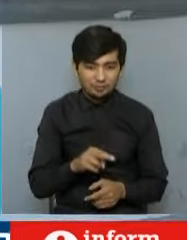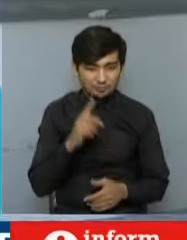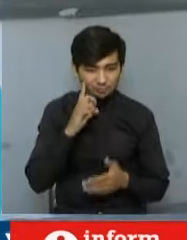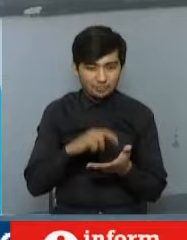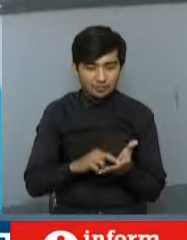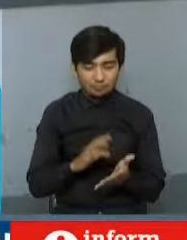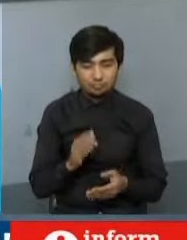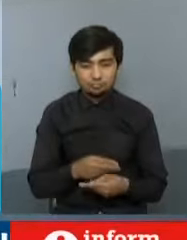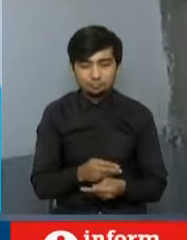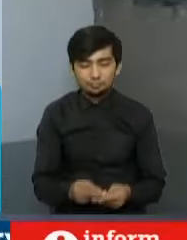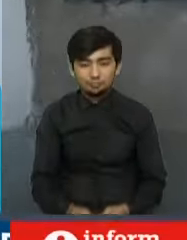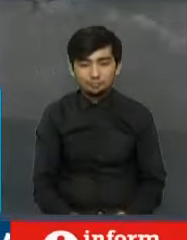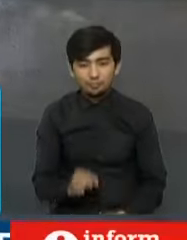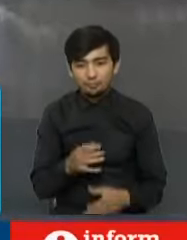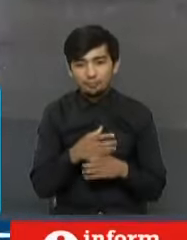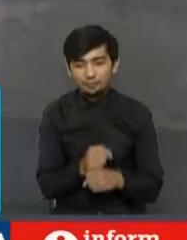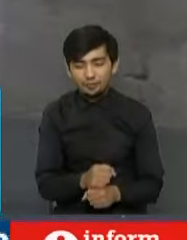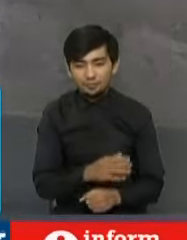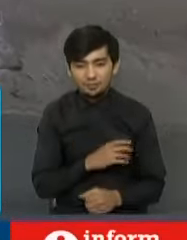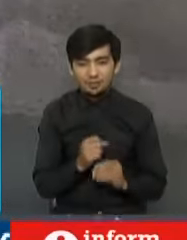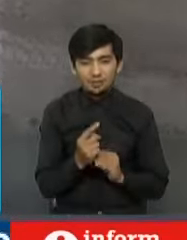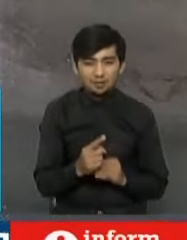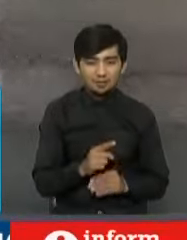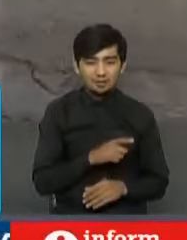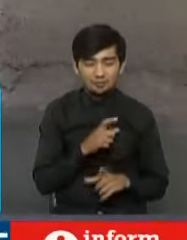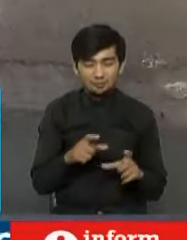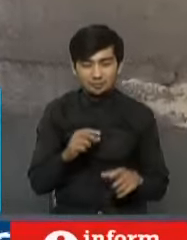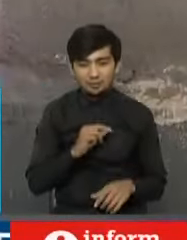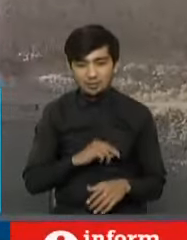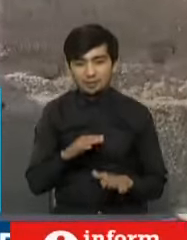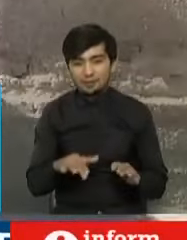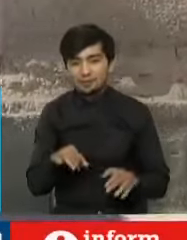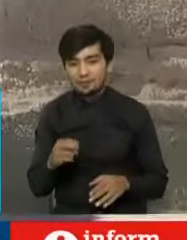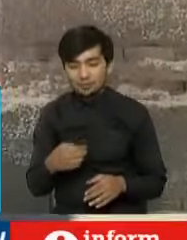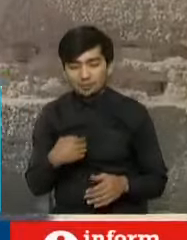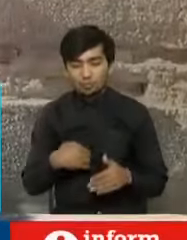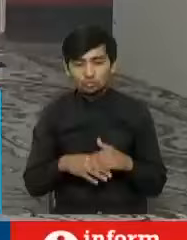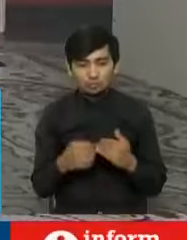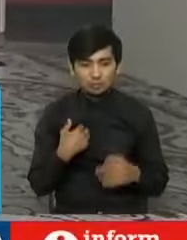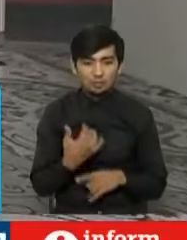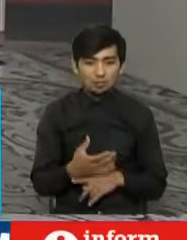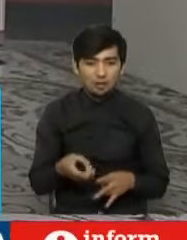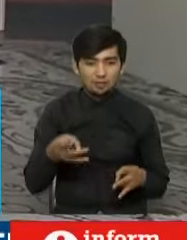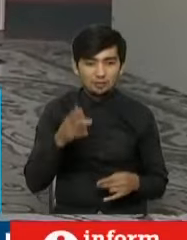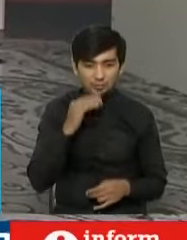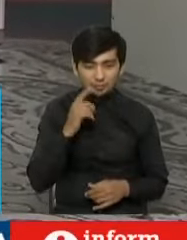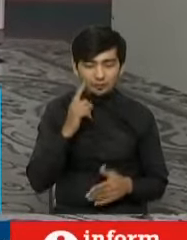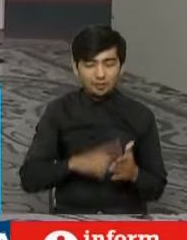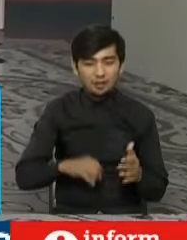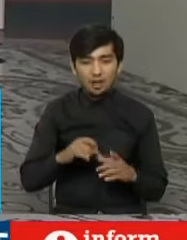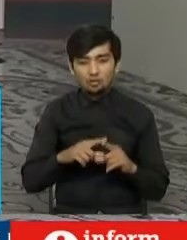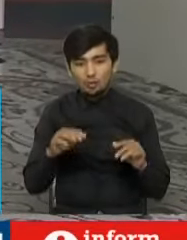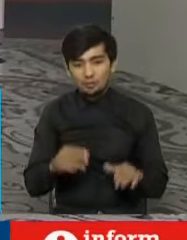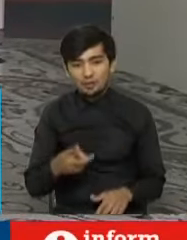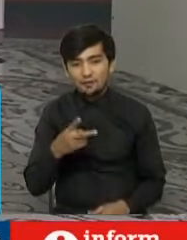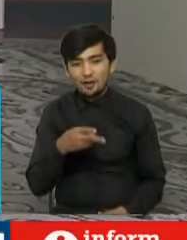жатырмыз. Алайда қысқартуға ұшыраған 11 маман балабақшадан кетсе, далада қалатынына сенімді. Өйткені мектепке 2